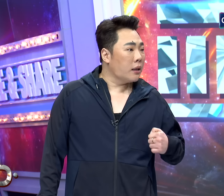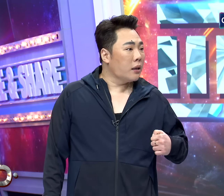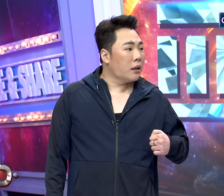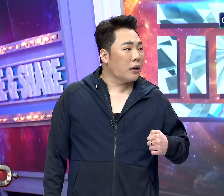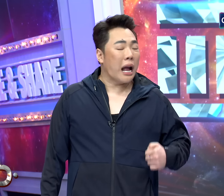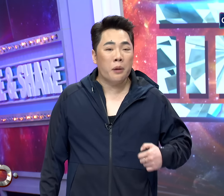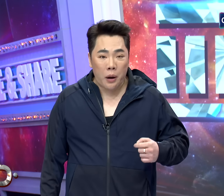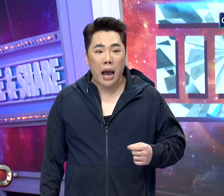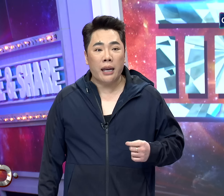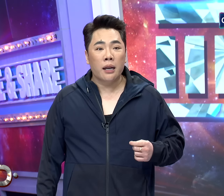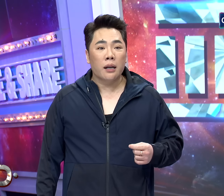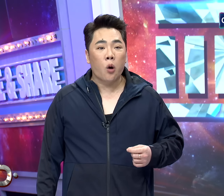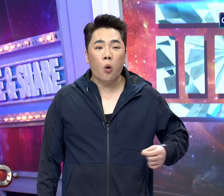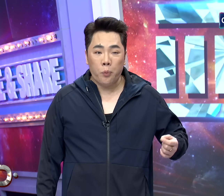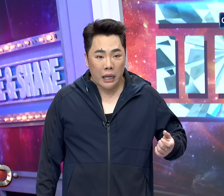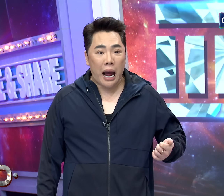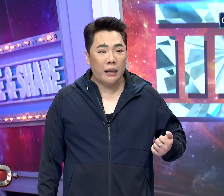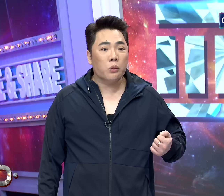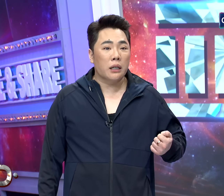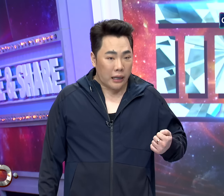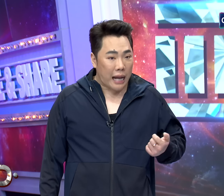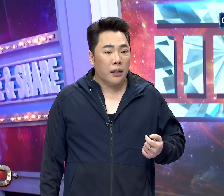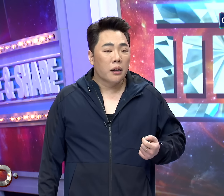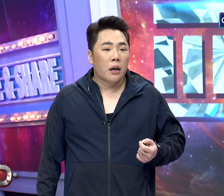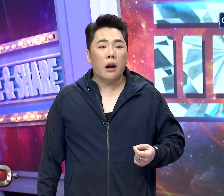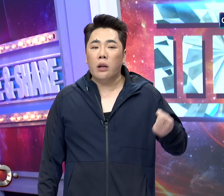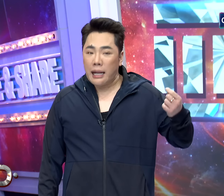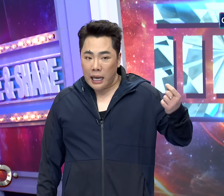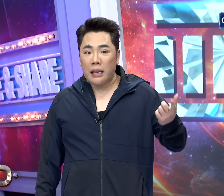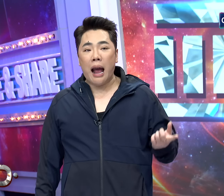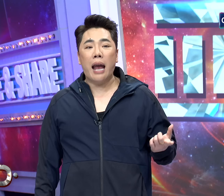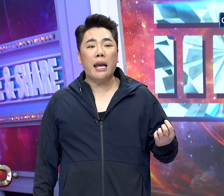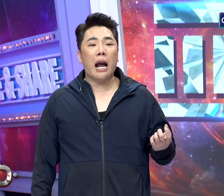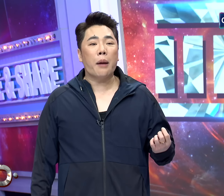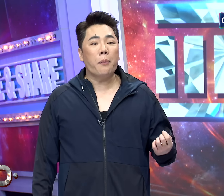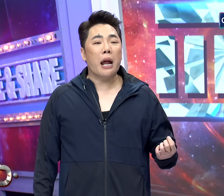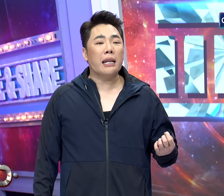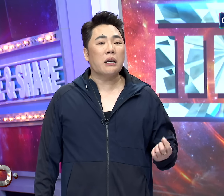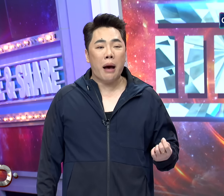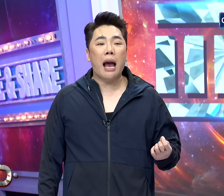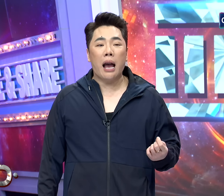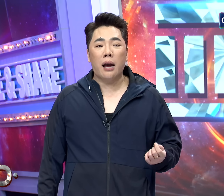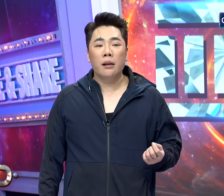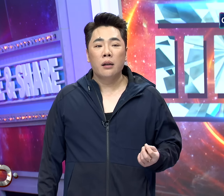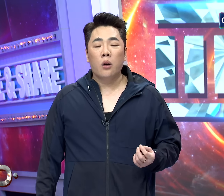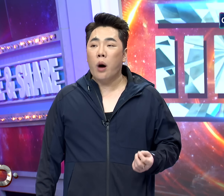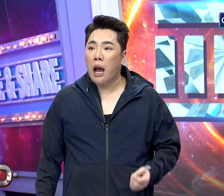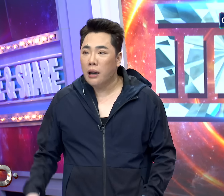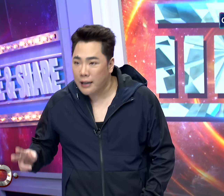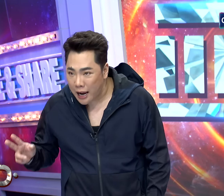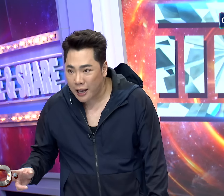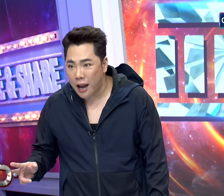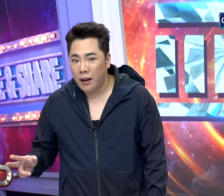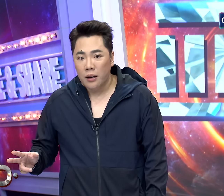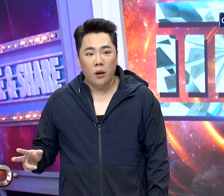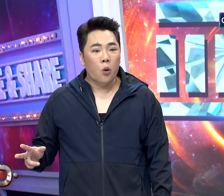การปิดการอภิปรายของคุณพิธาลิ้มเจริญรัตน์เขาได้ทิ้งท้ายในการอภิปรายในสภาฮะว่า